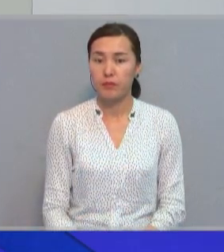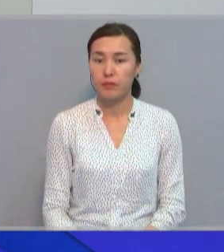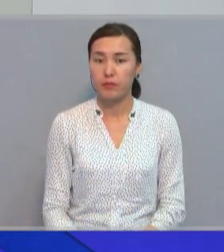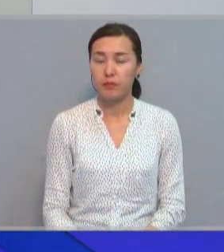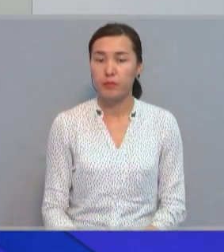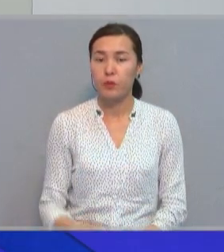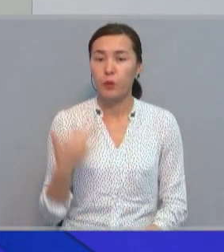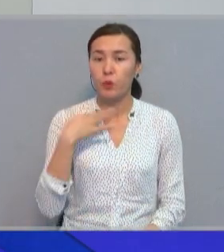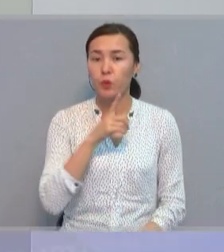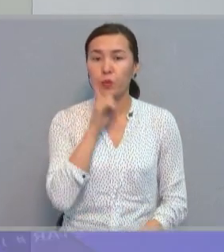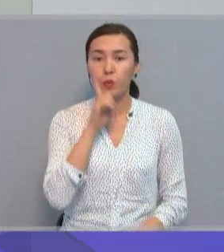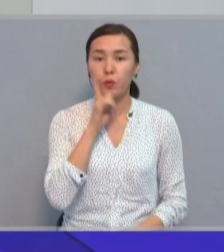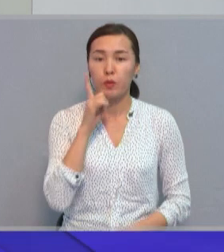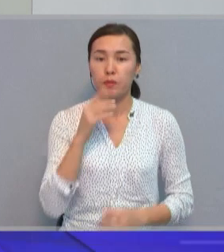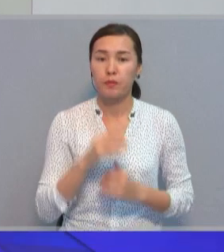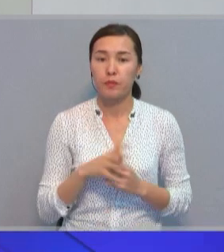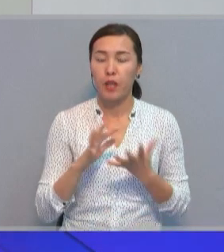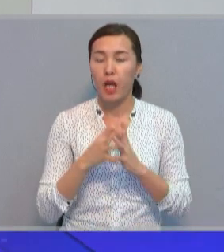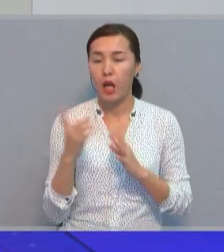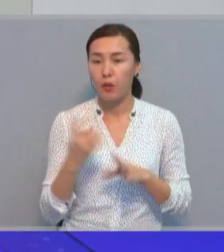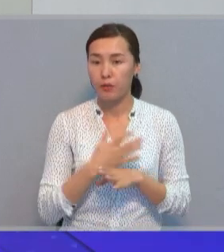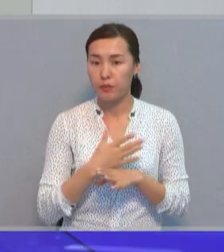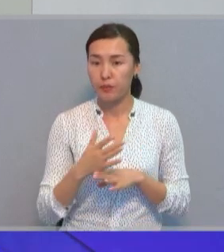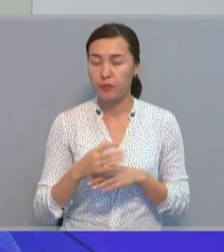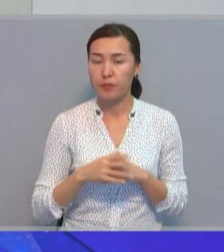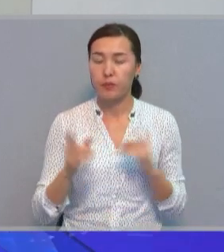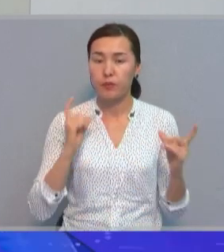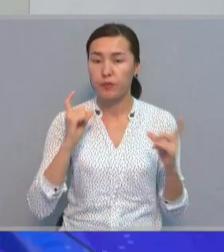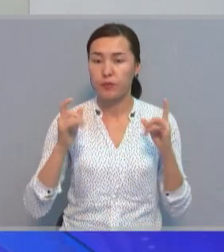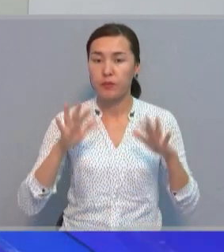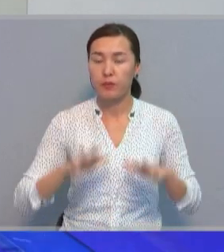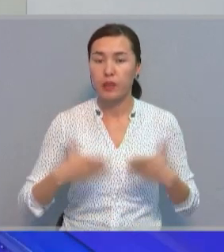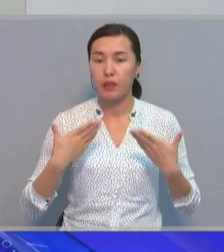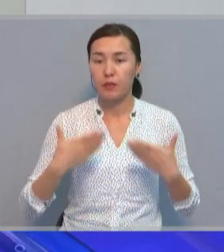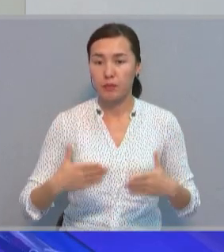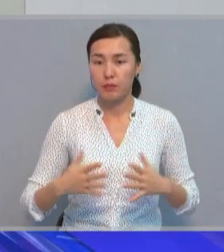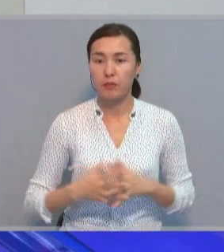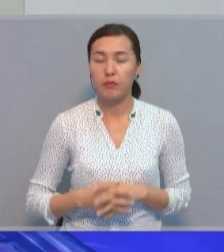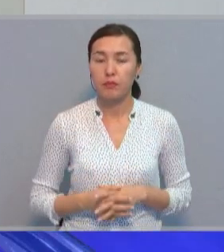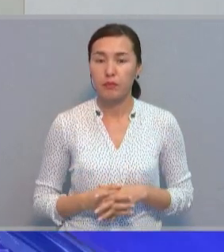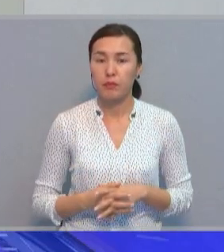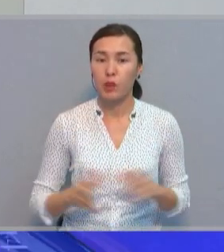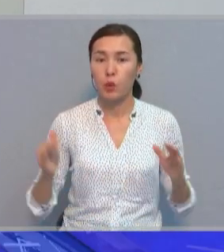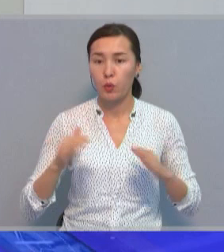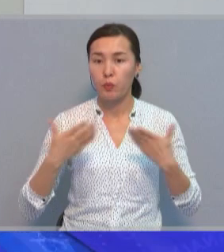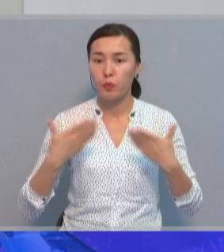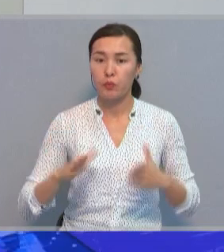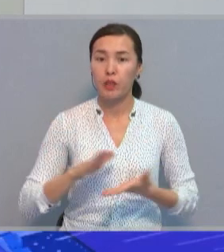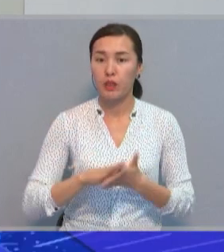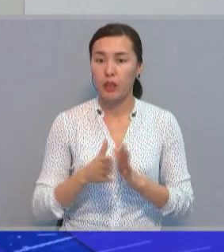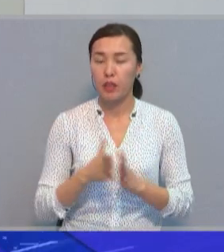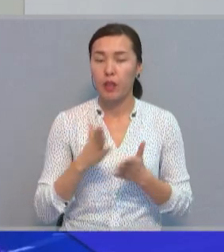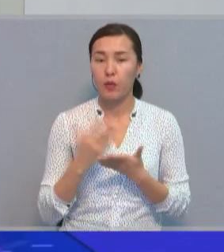Көп жастар мына агро саласындағы университеттерді бітіріп атқан, колледж бітіріп атқан жағдайда